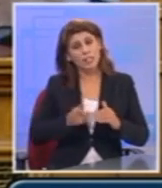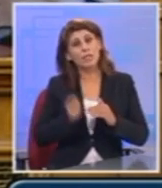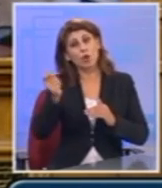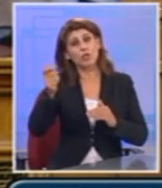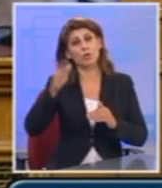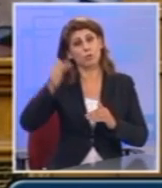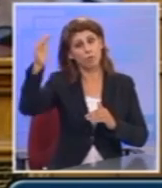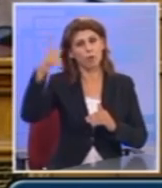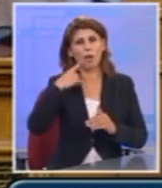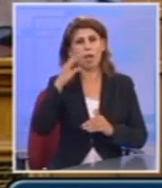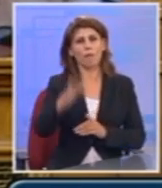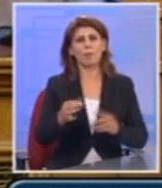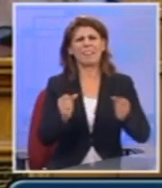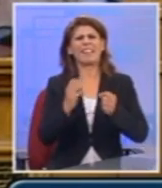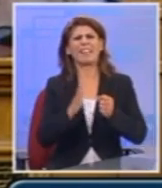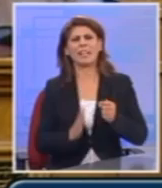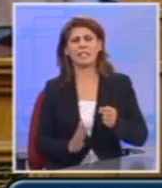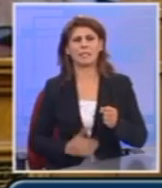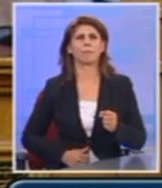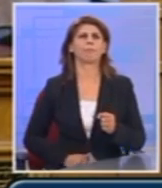την κρίση